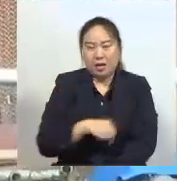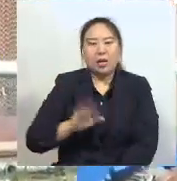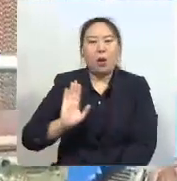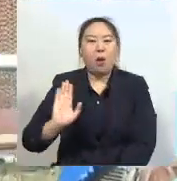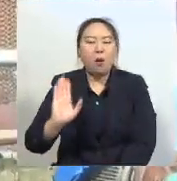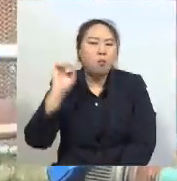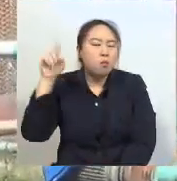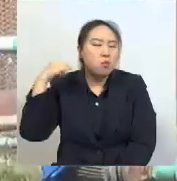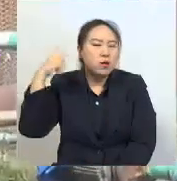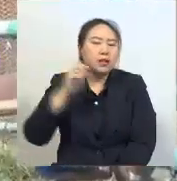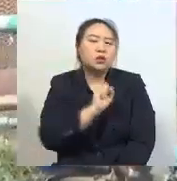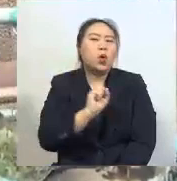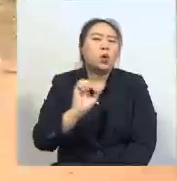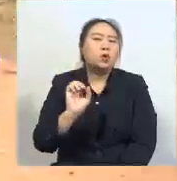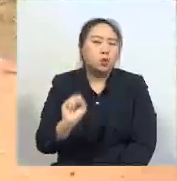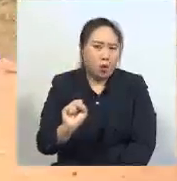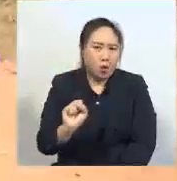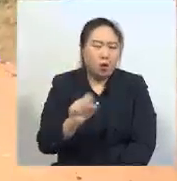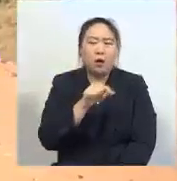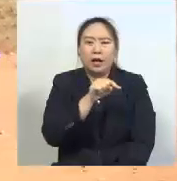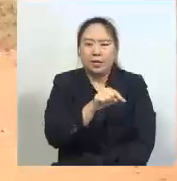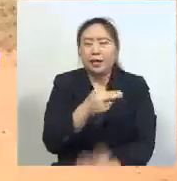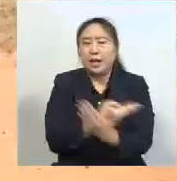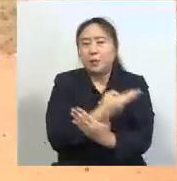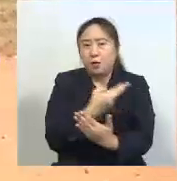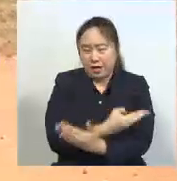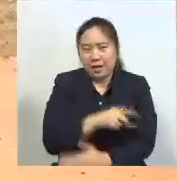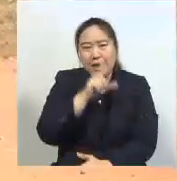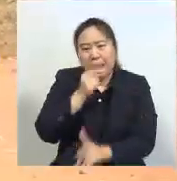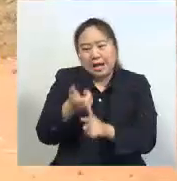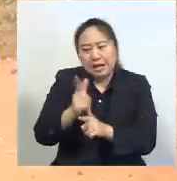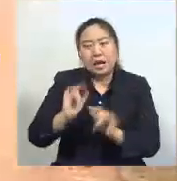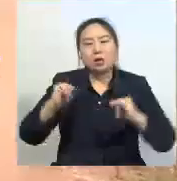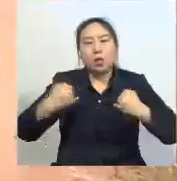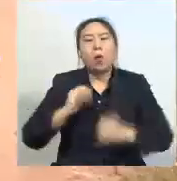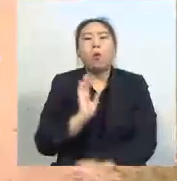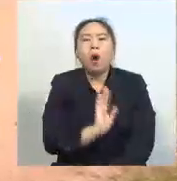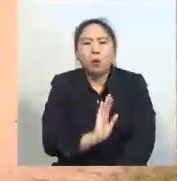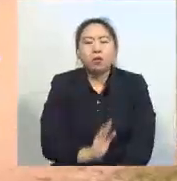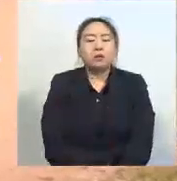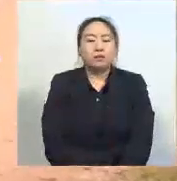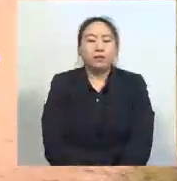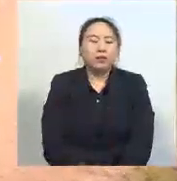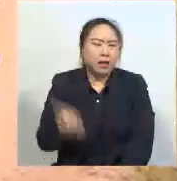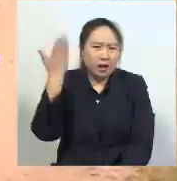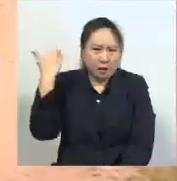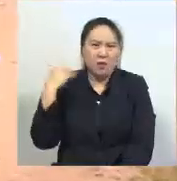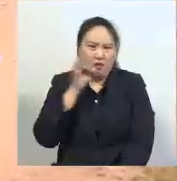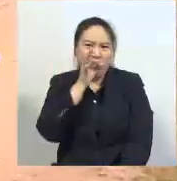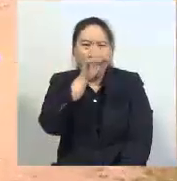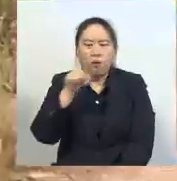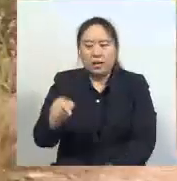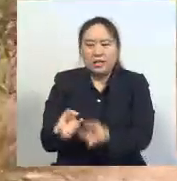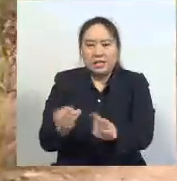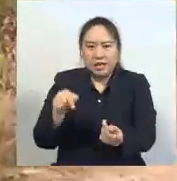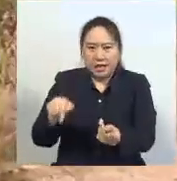ไก่ของนางสาวปารีณาไกรคุปส.ส.ราชบุรีพรรคพลังประชารัฐหลังถูกร้องเรียนว่าบุกรุกป่าส